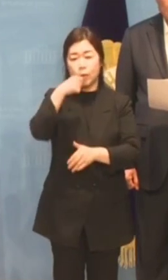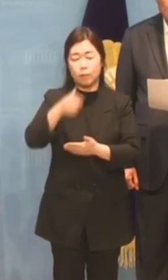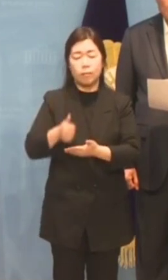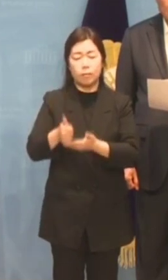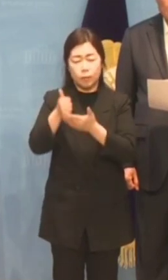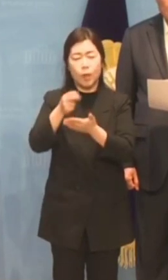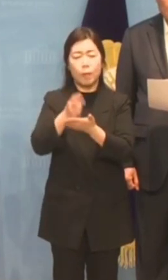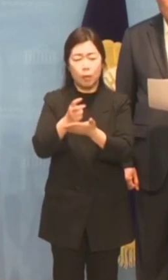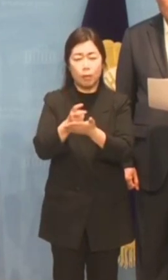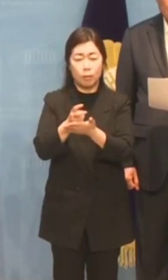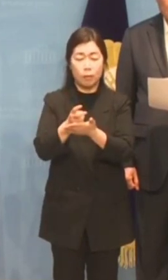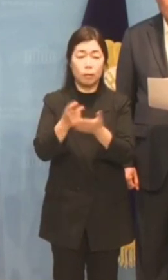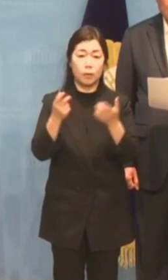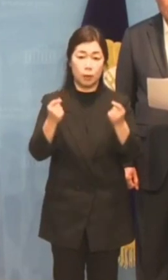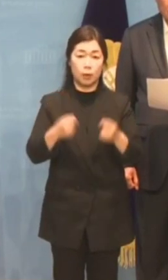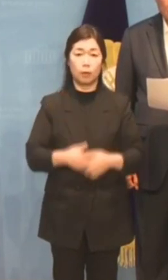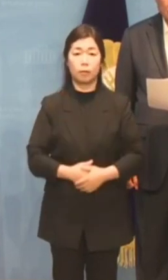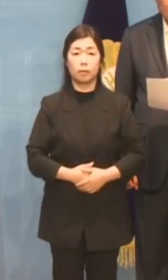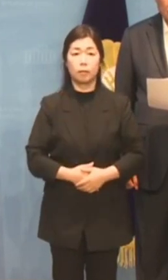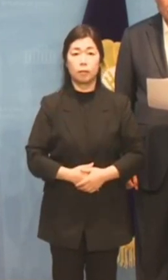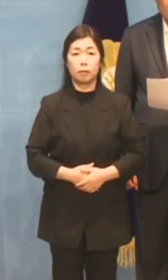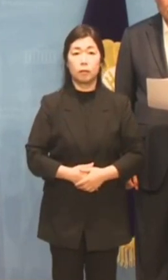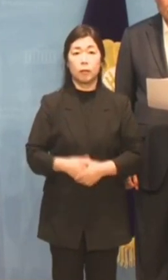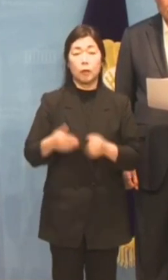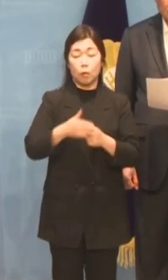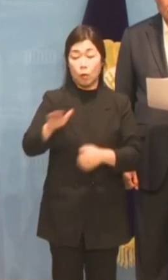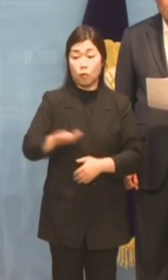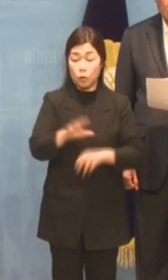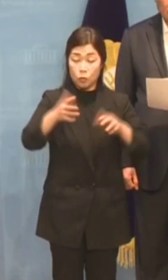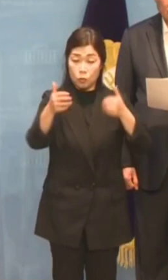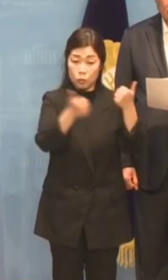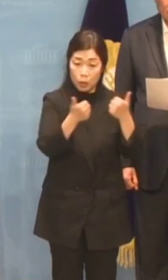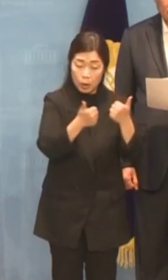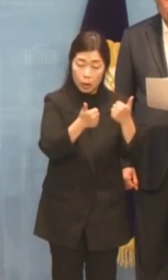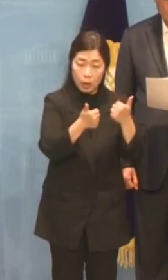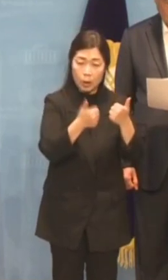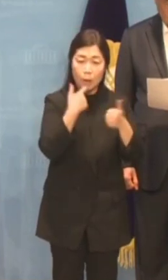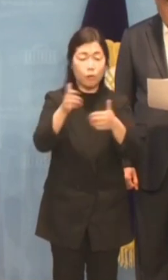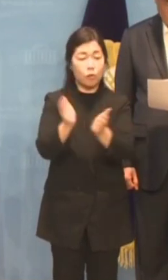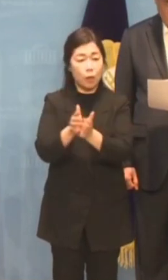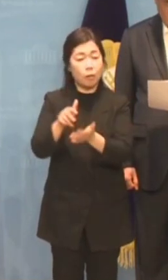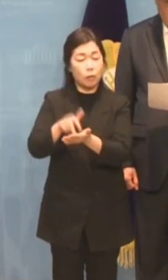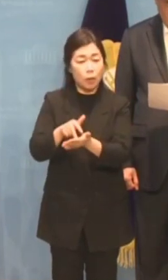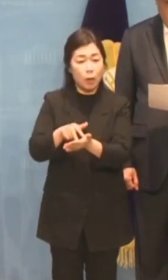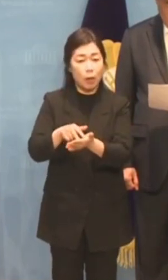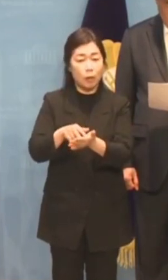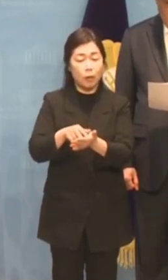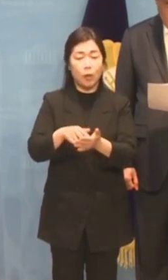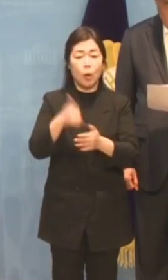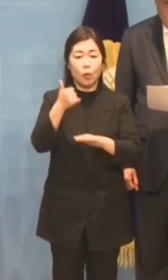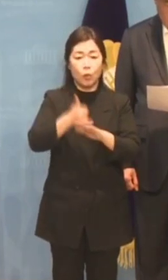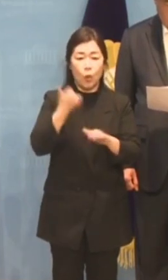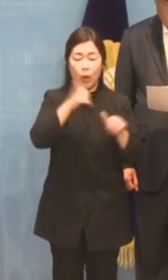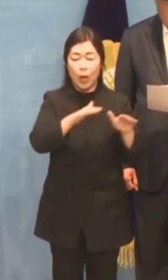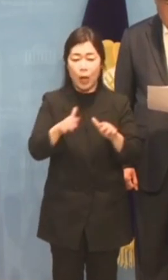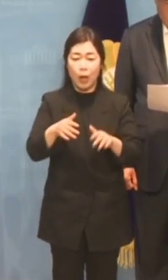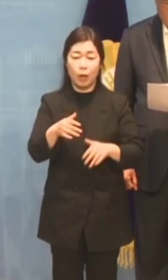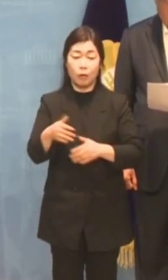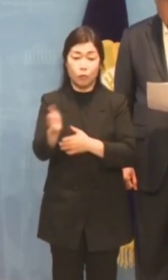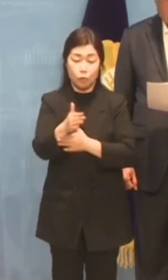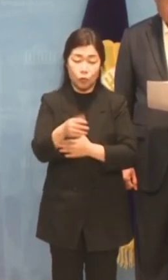안보 법안입니다. 이에 우리 국회 더불어민주당 농해수위 소속